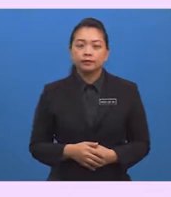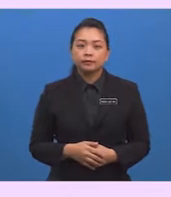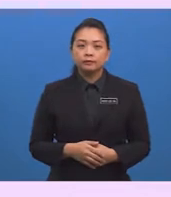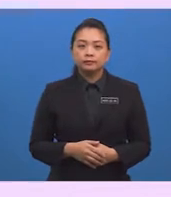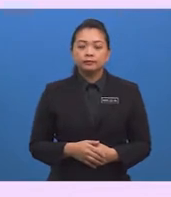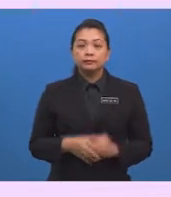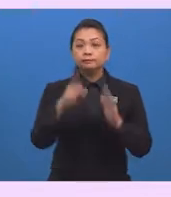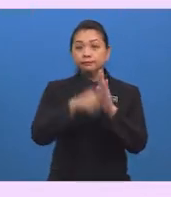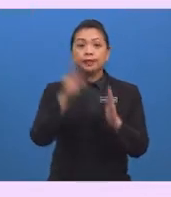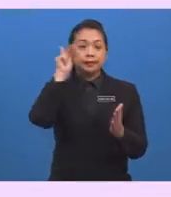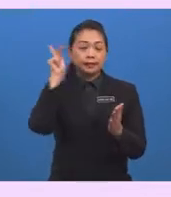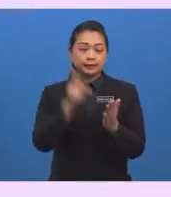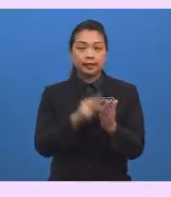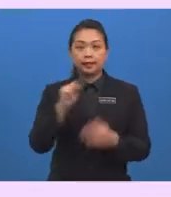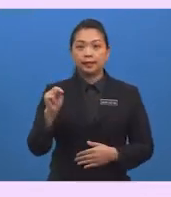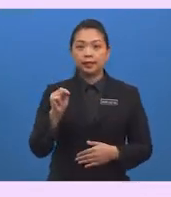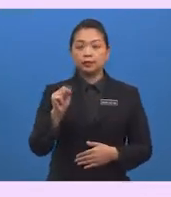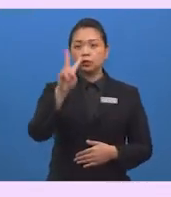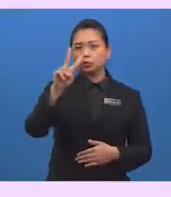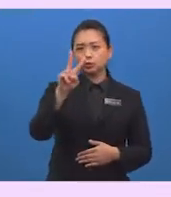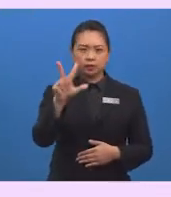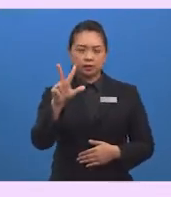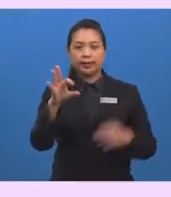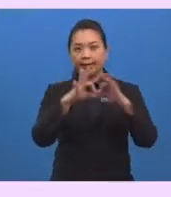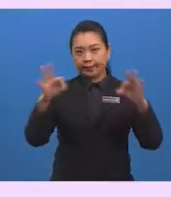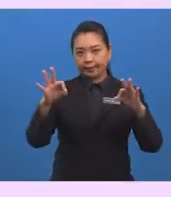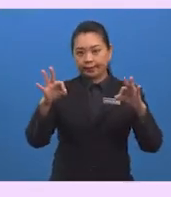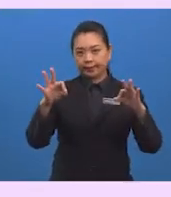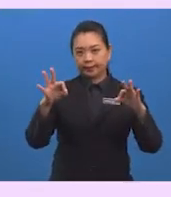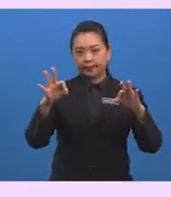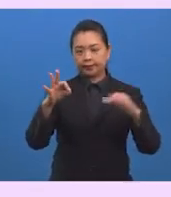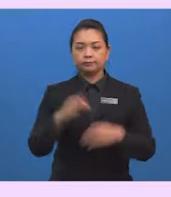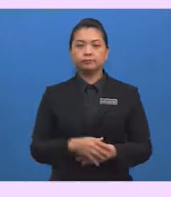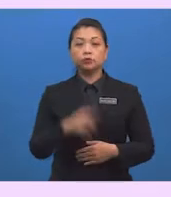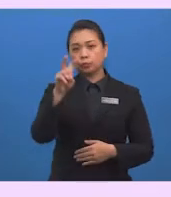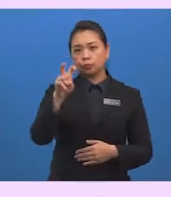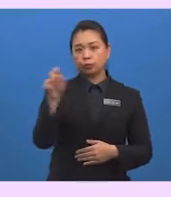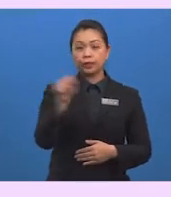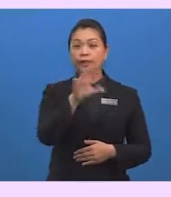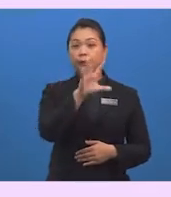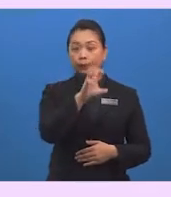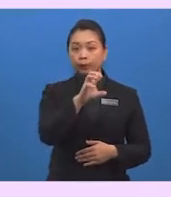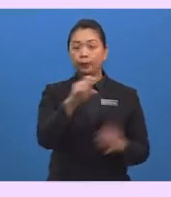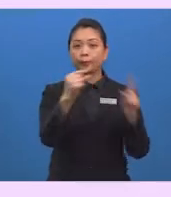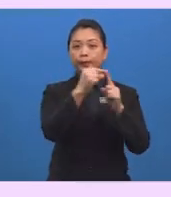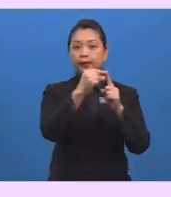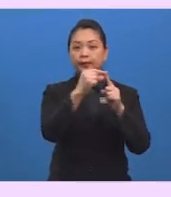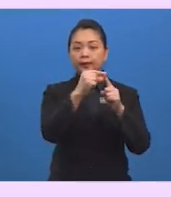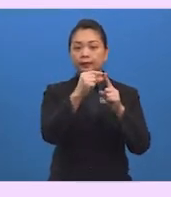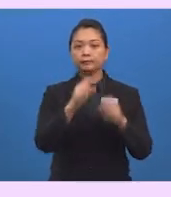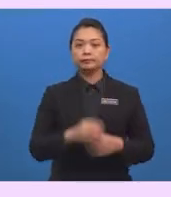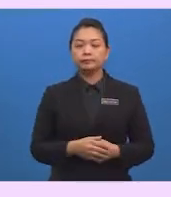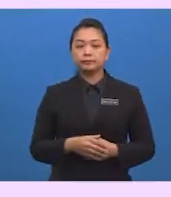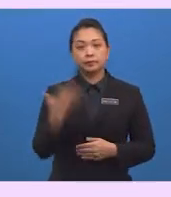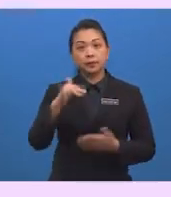iaitu 2 atau 3 ayat, lebih kurang 30 hingga 50 patah perkataan.